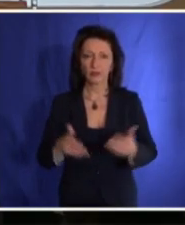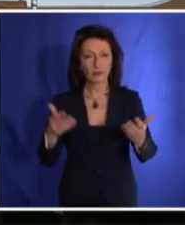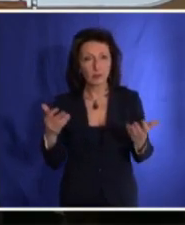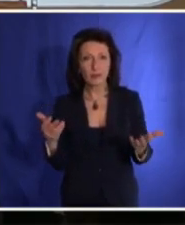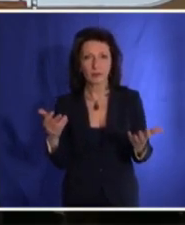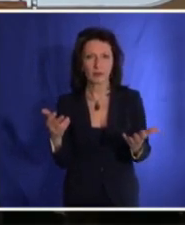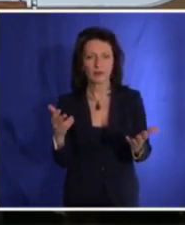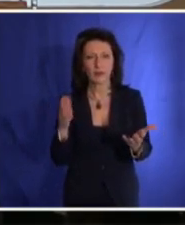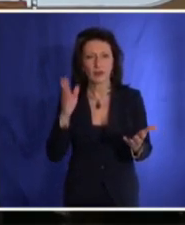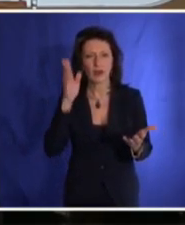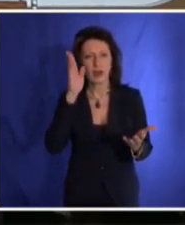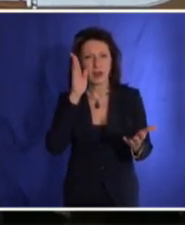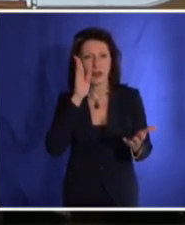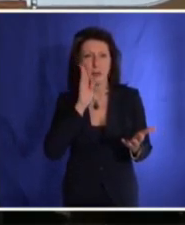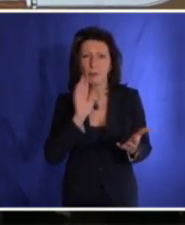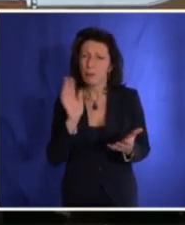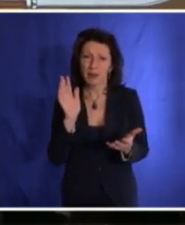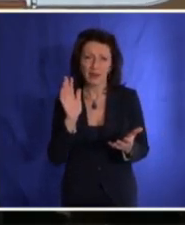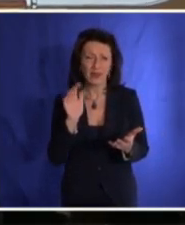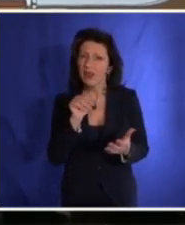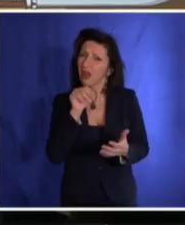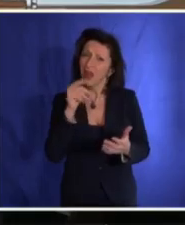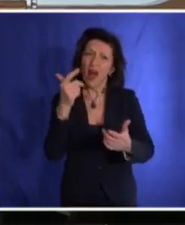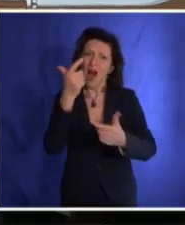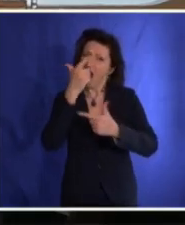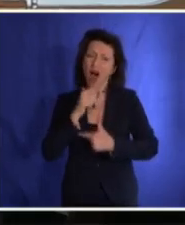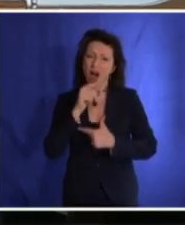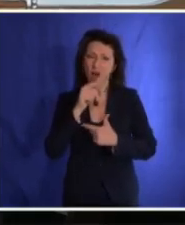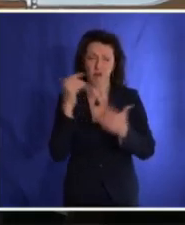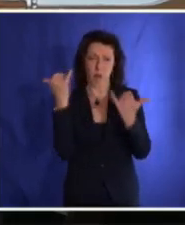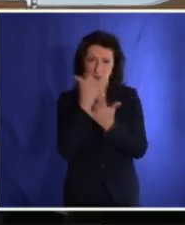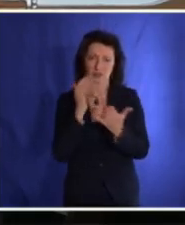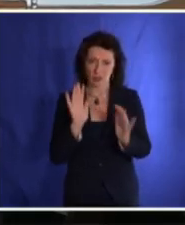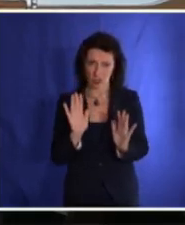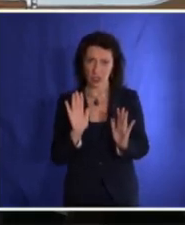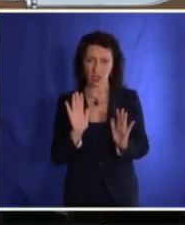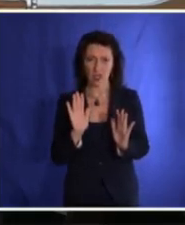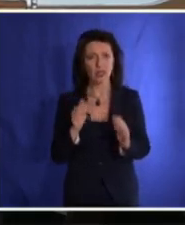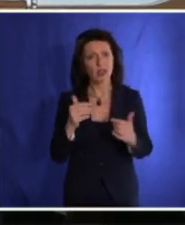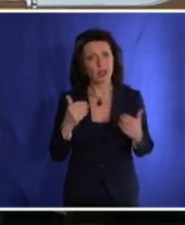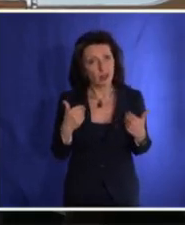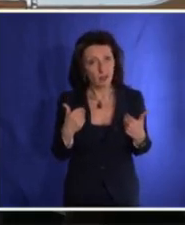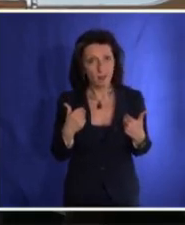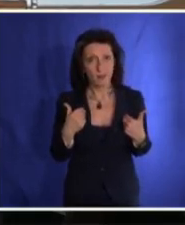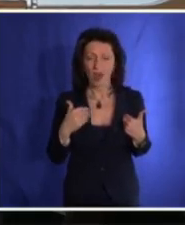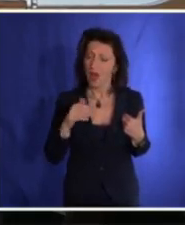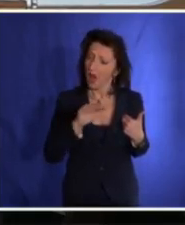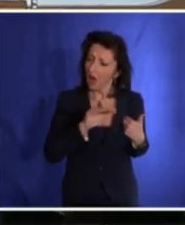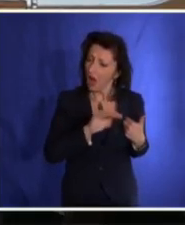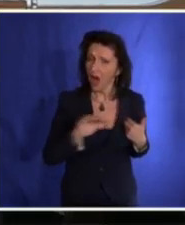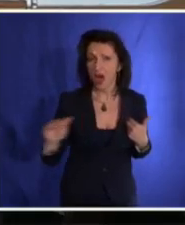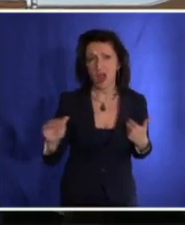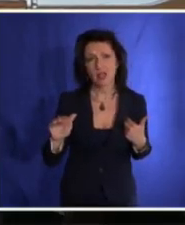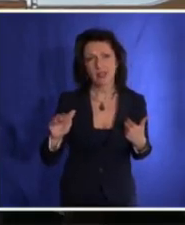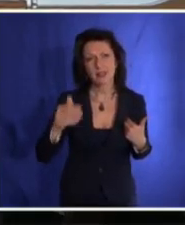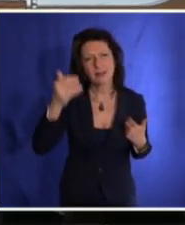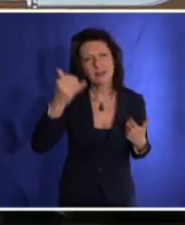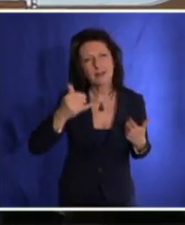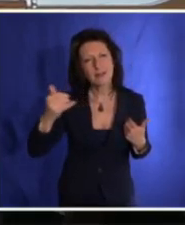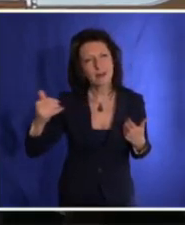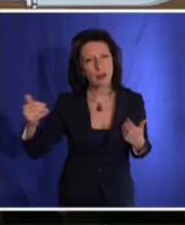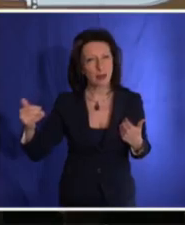Versteht's mich bitte nicht falsch. Ich nehme die Anliegen jede und jedes